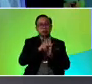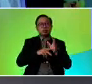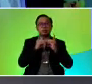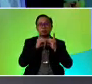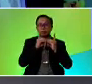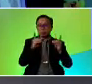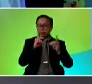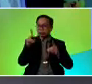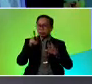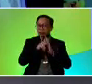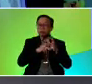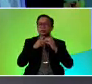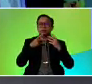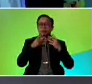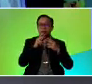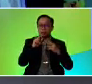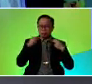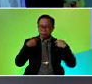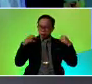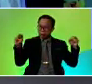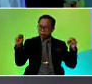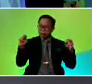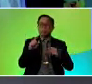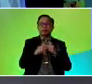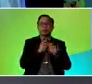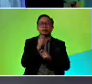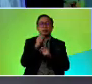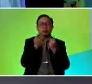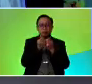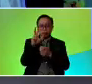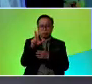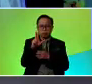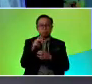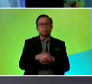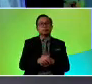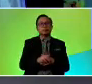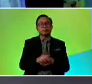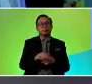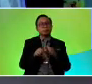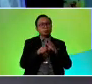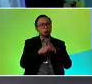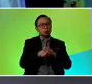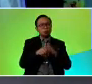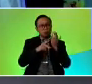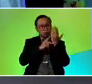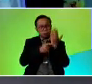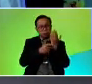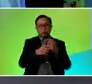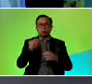untuk sayap topik seterusnya yaitu kesan dan Puncak eksploitasi